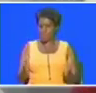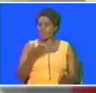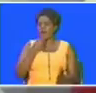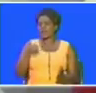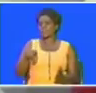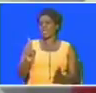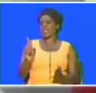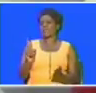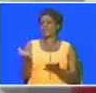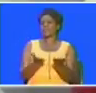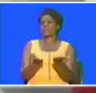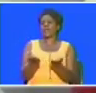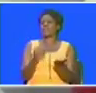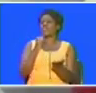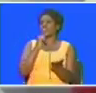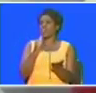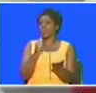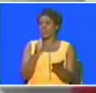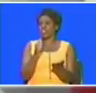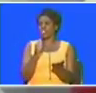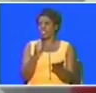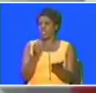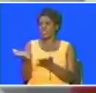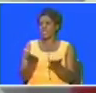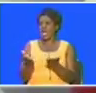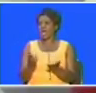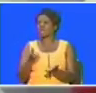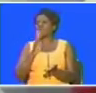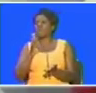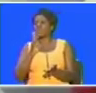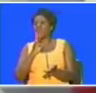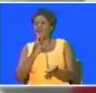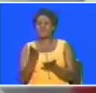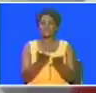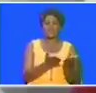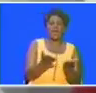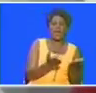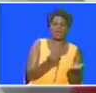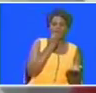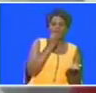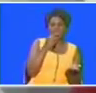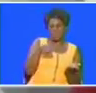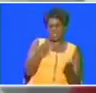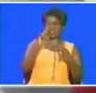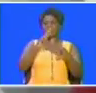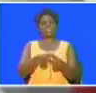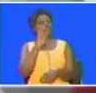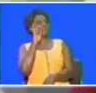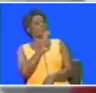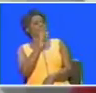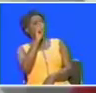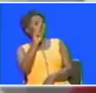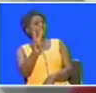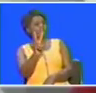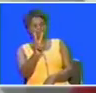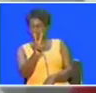ajipakulie. Lakini siwe kila saa, anti hebu mwekee mume wangu maji ya kunywa, anti hebu mwekee mume chakula, na wewe mwenyewe umekaa unaangalia TV, umekaa